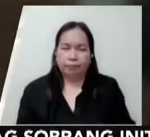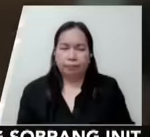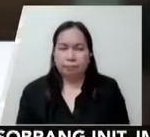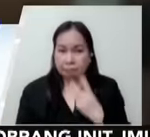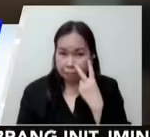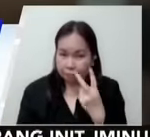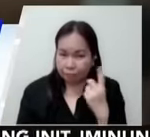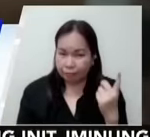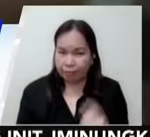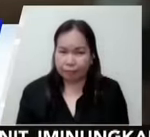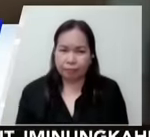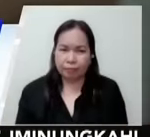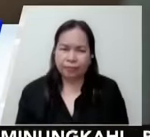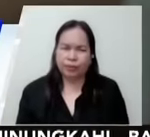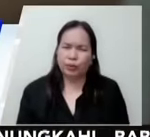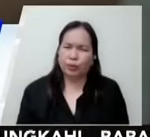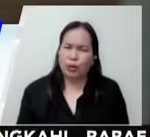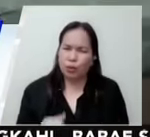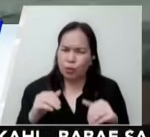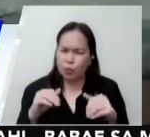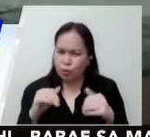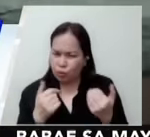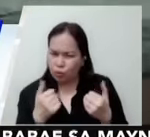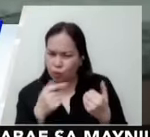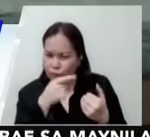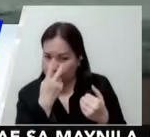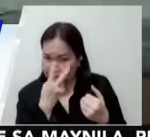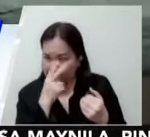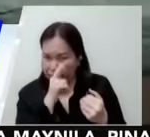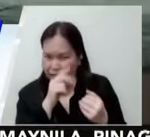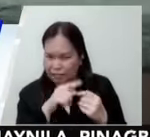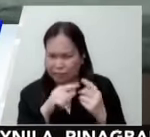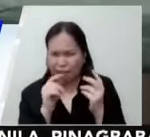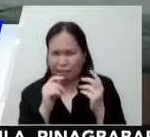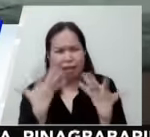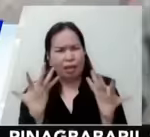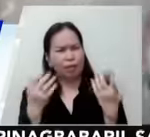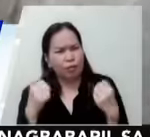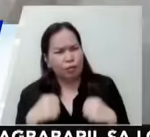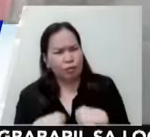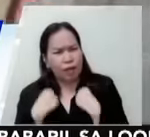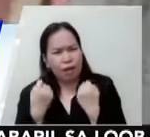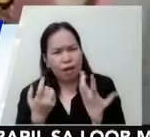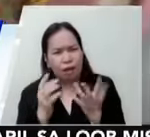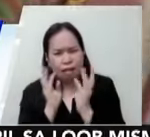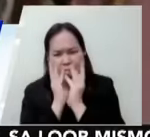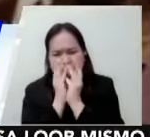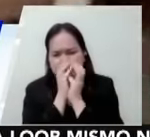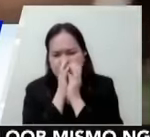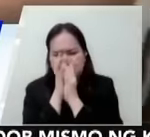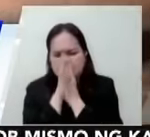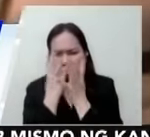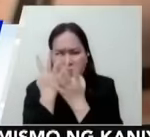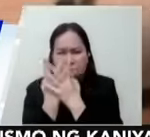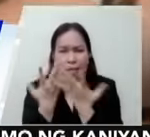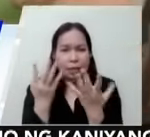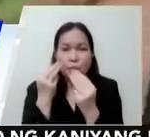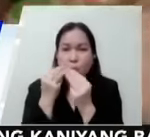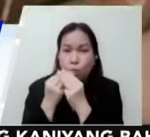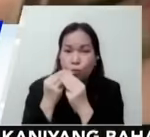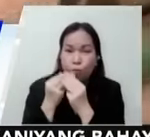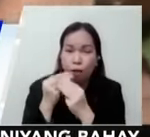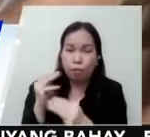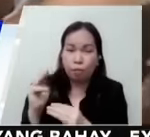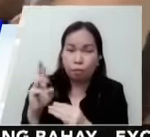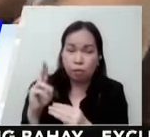Mahirap isipin kung paano nakakaraos sa siksikan at init ang mga nakakulong sa Muntinlupa City Jail. Sa loob ng mga